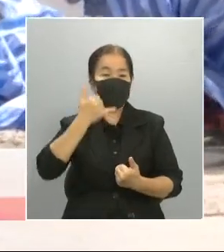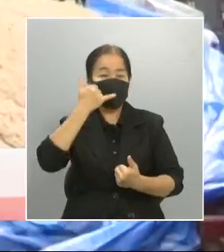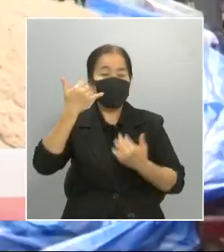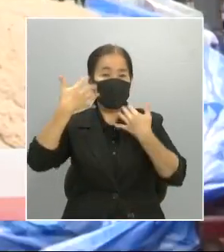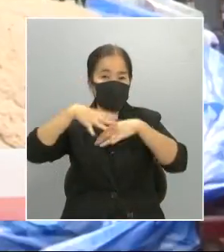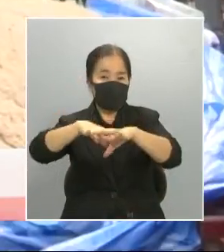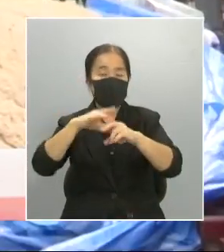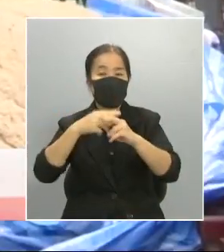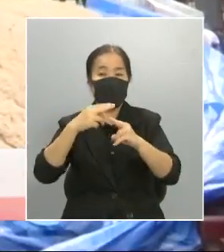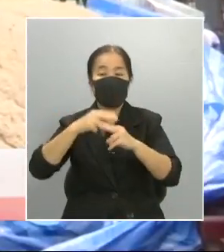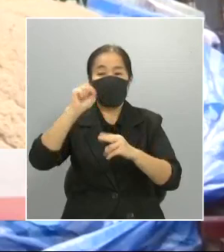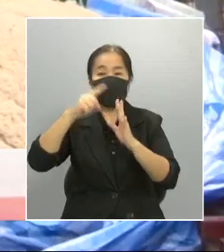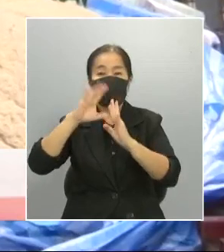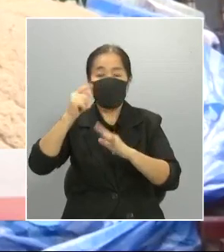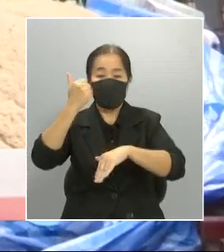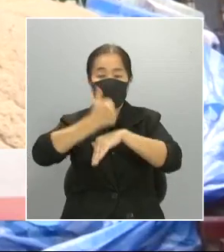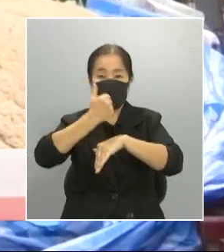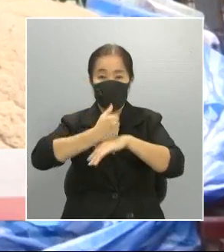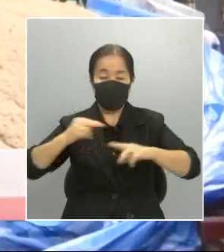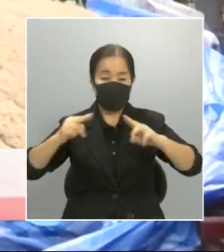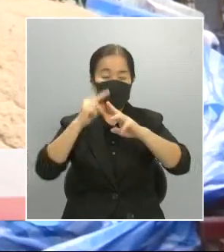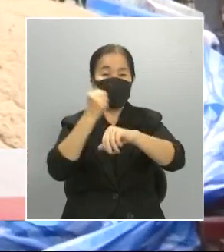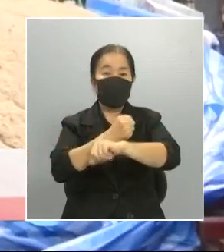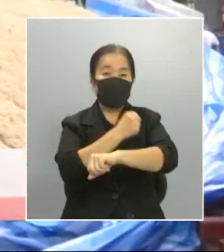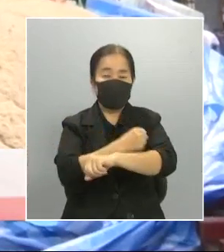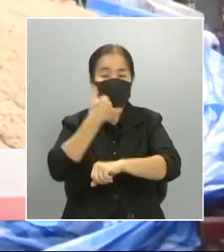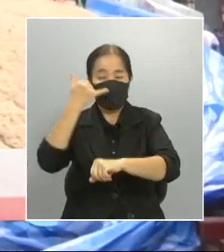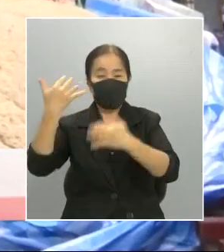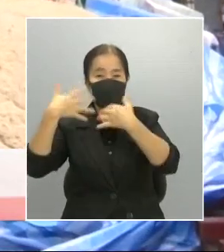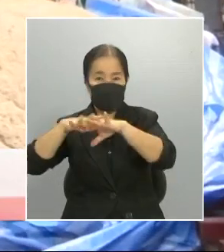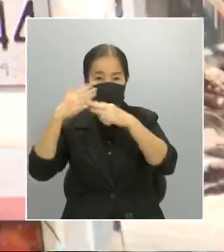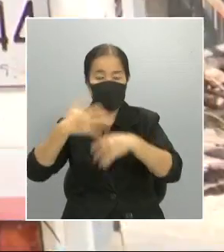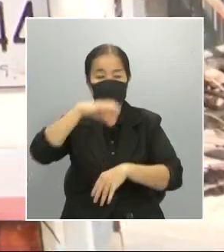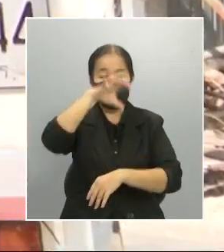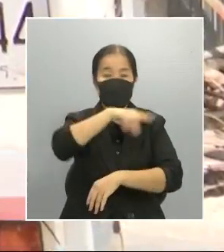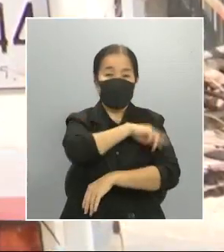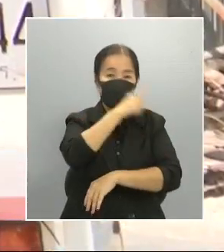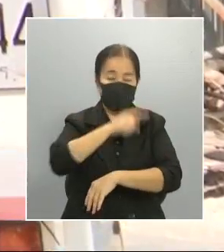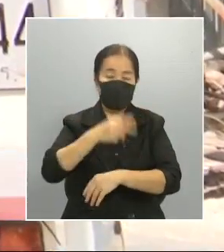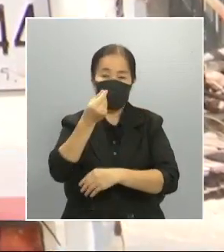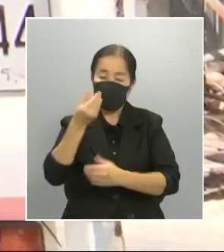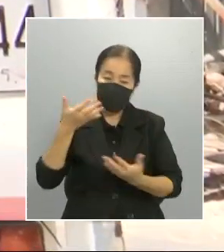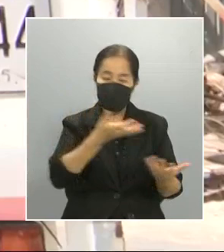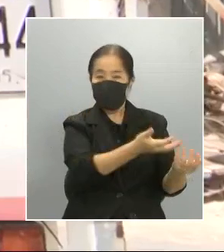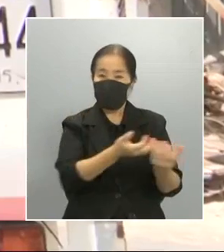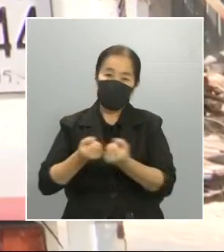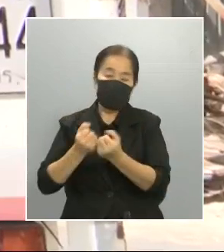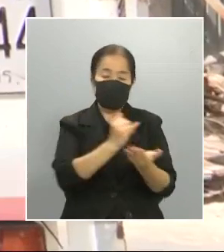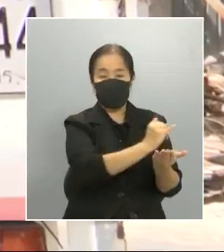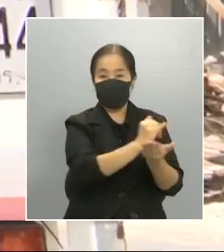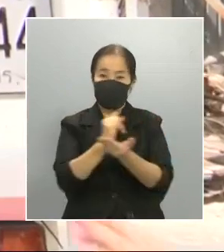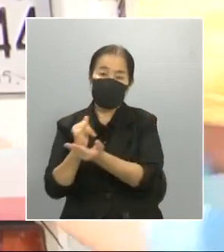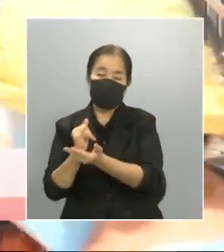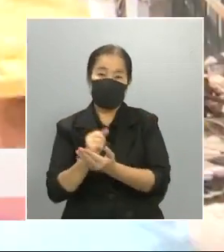นายสุชาติชมกลิ่นจะมนตรีว่าการกระทรวงแรงงานแล้วนะครับว่าให้โรงพยาบาลเนี่ยรีบไปรับตัวเข้าไปรักษาด่วนนะ